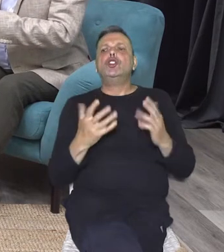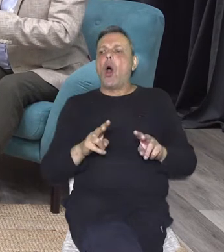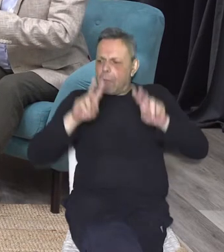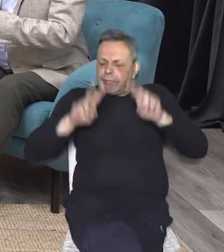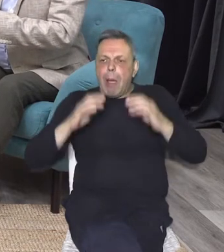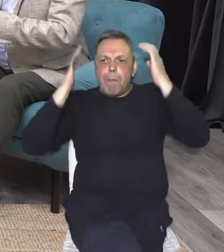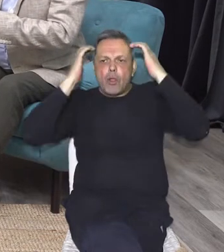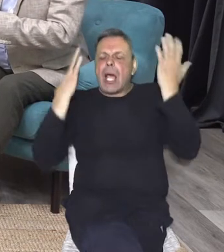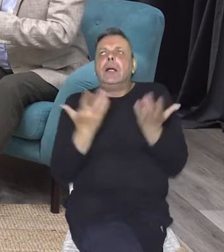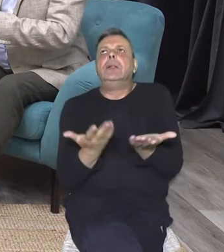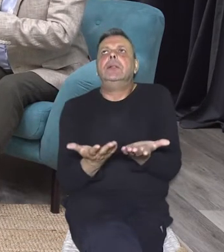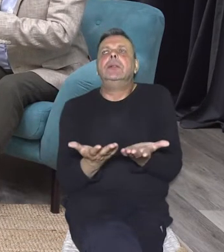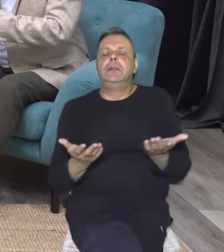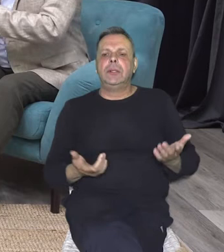mozak?